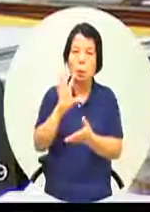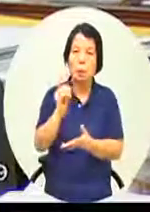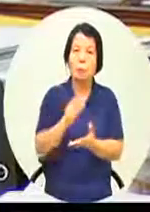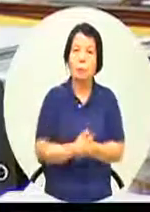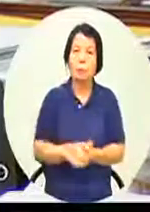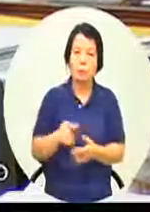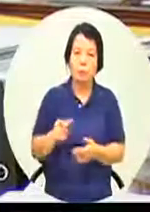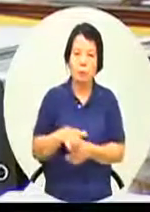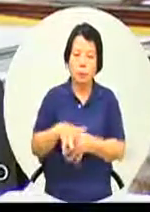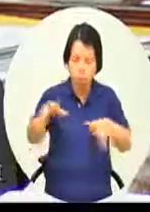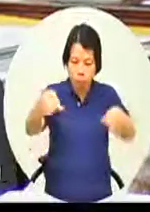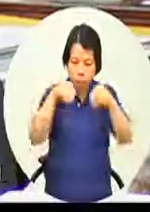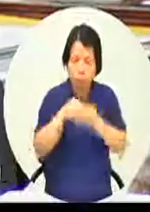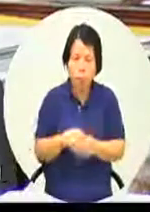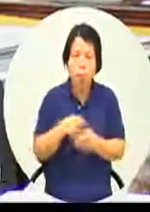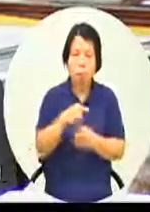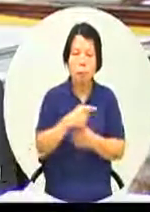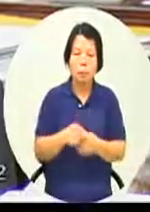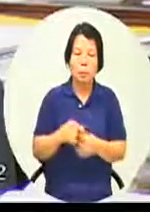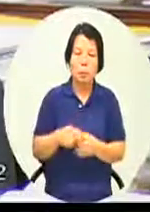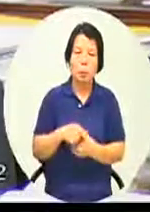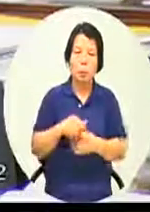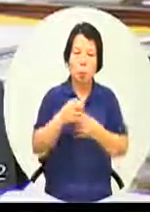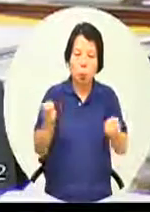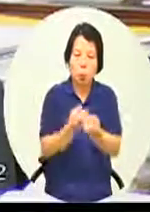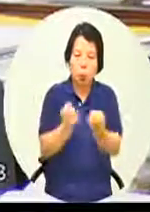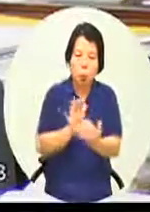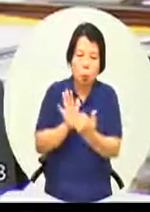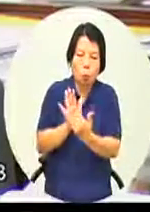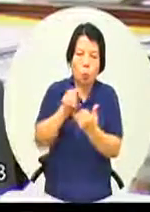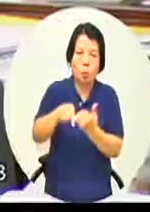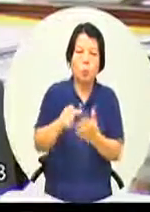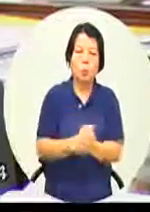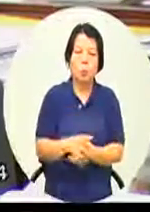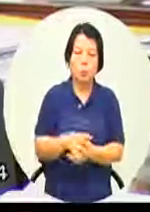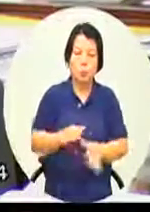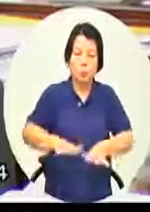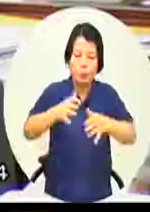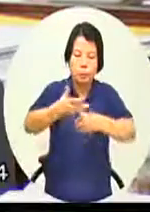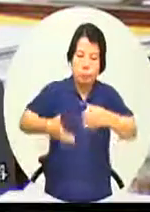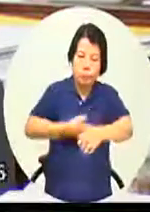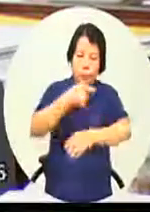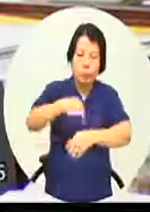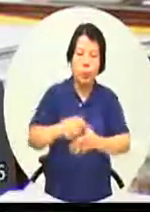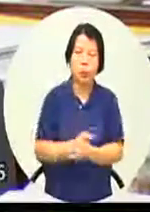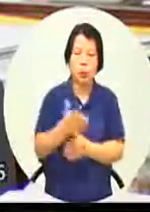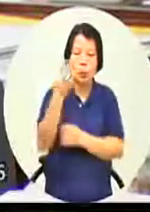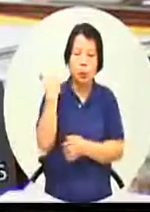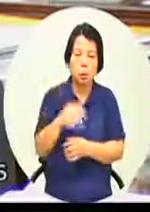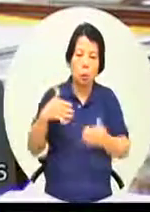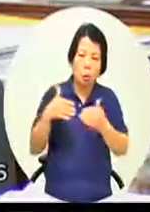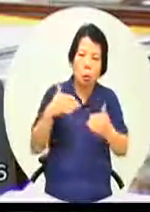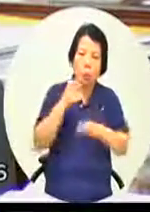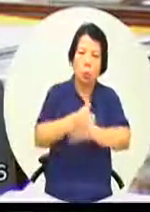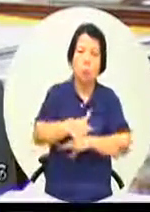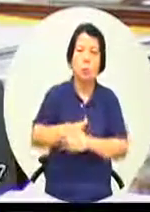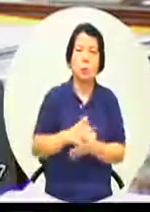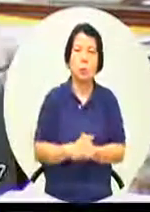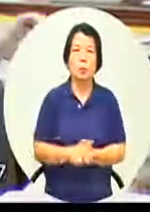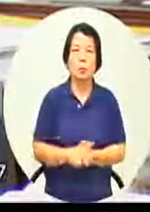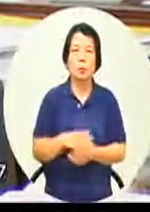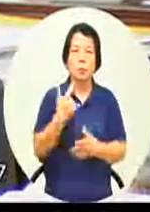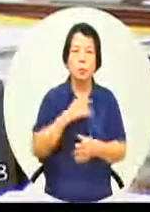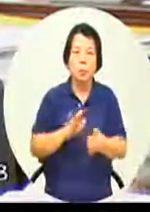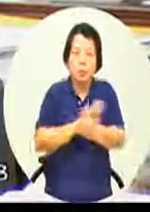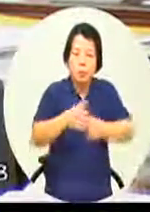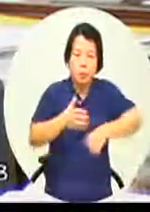把这个东西纳入所有的防灾的系统里面，这些围滞洪池。然后呢我曾经咨询过我们在爱